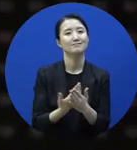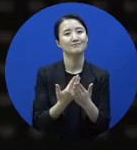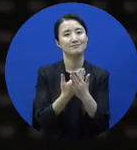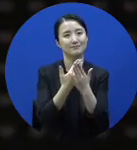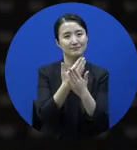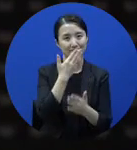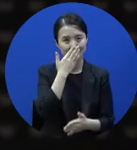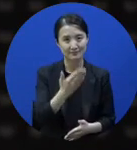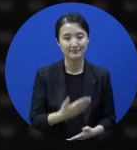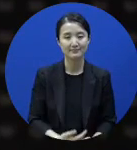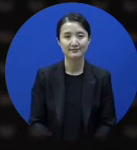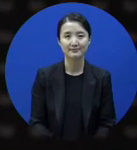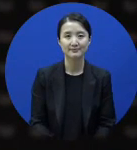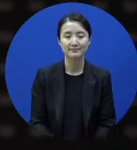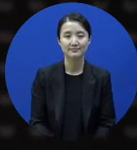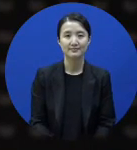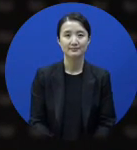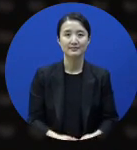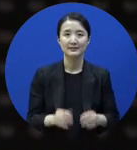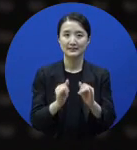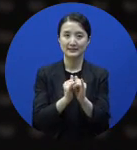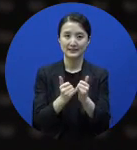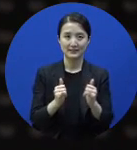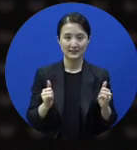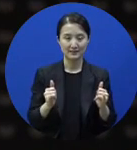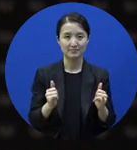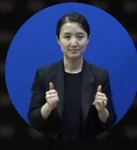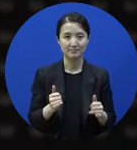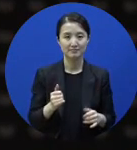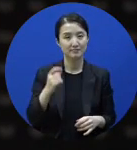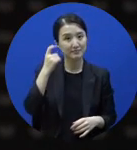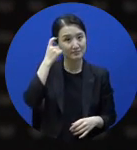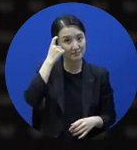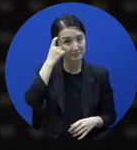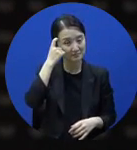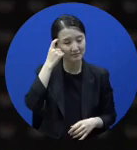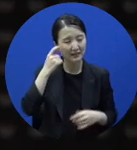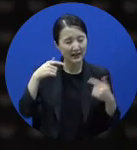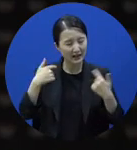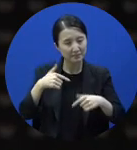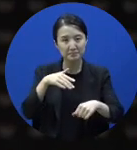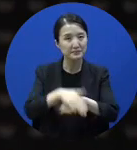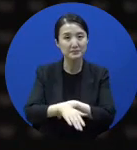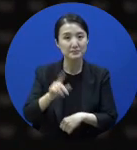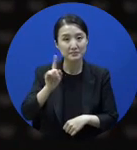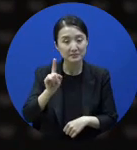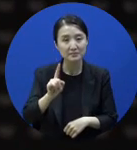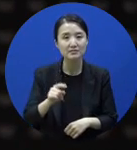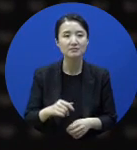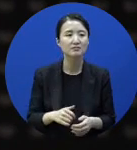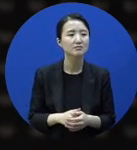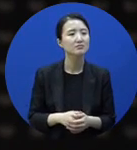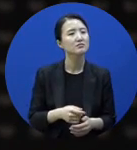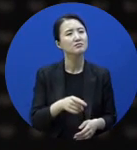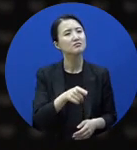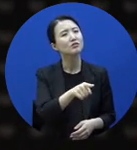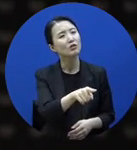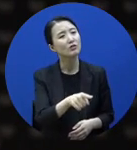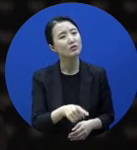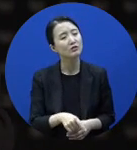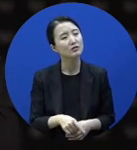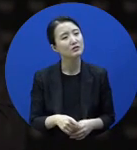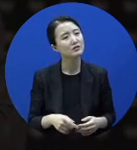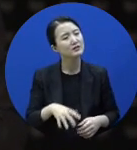많이들 직업을 얘기하면 강점 이야기를 합니다. 너 뭐 잘해? 그런 이야기를 합니다. 가장 어려운 질문이기도 하고